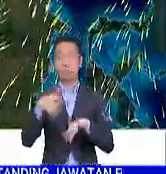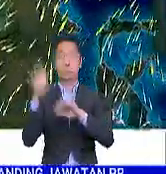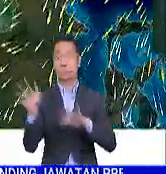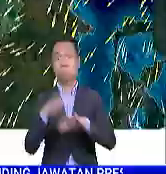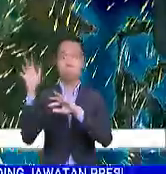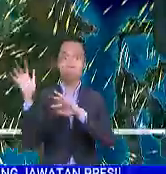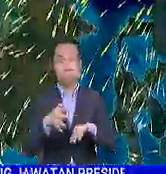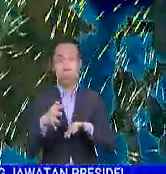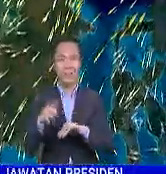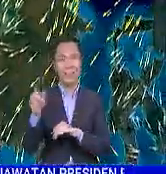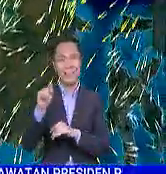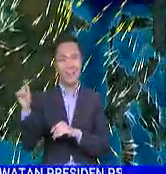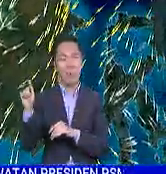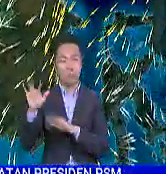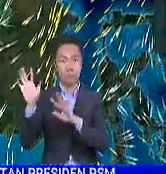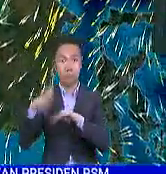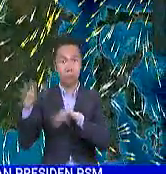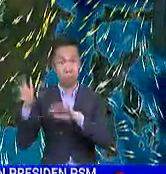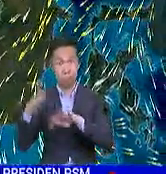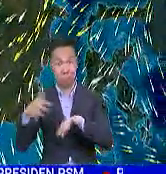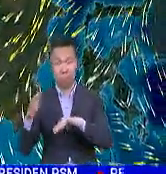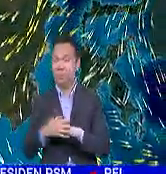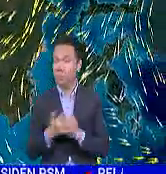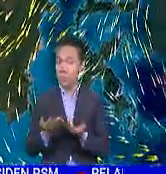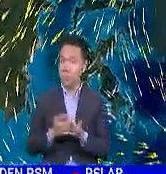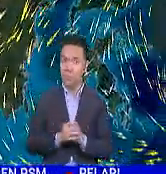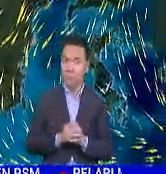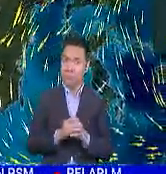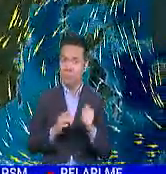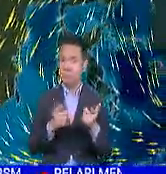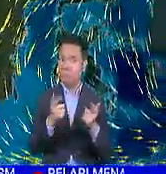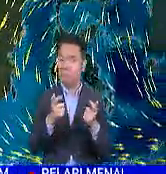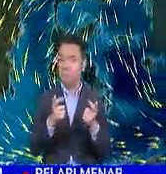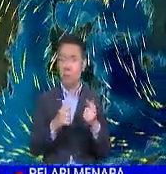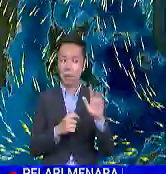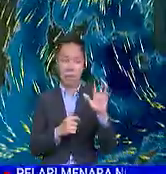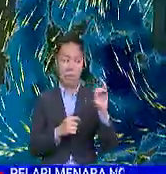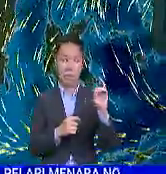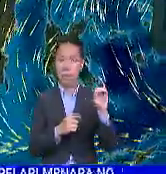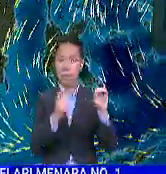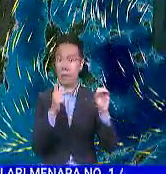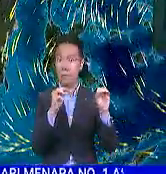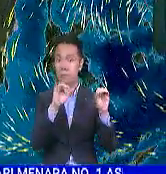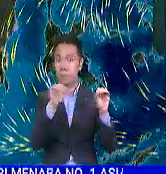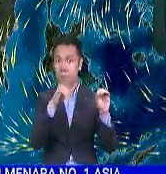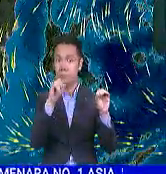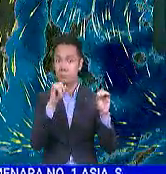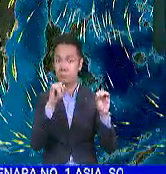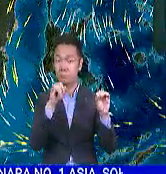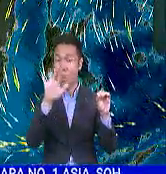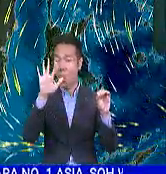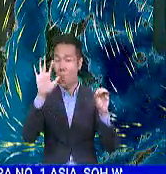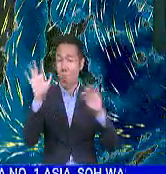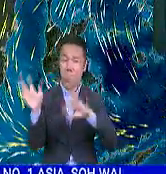kencang dari arah timuran dengan kelajuan boleh mencapai sehingga 50 km/jam dan boleh